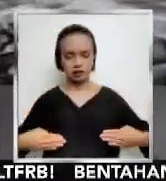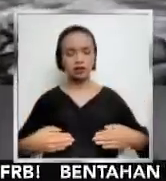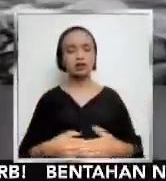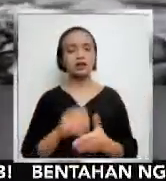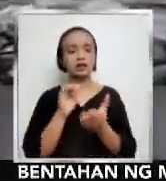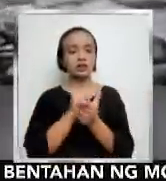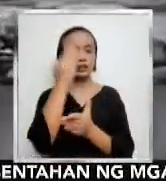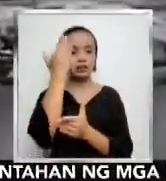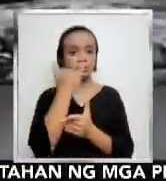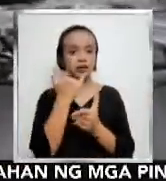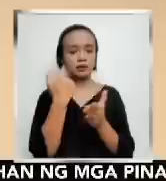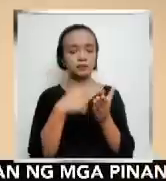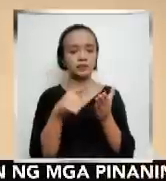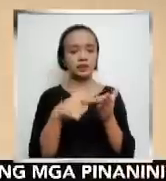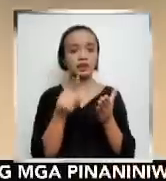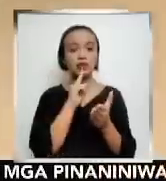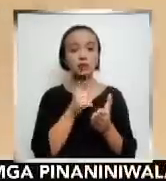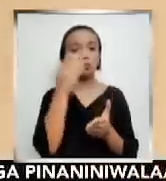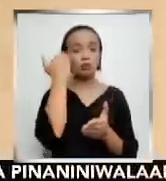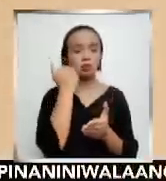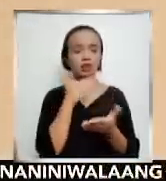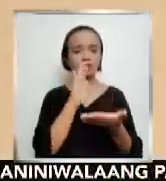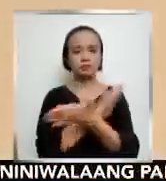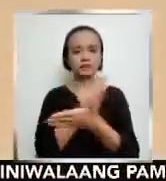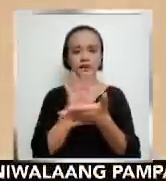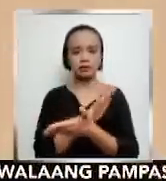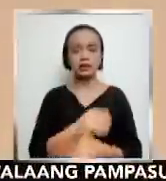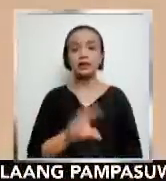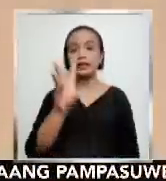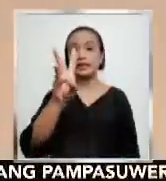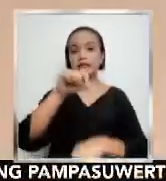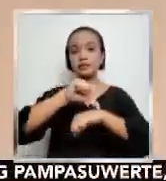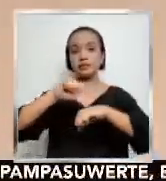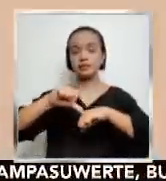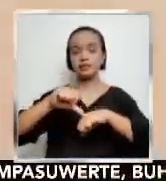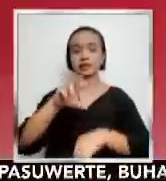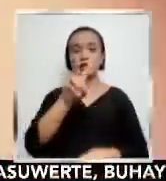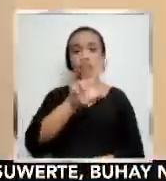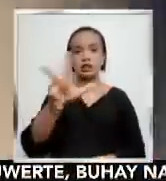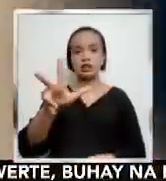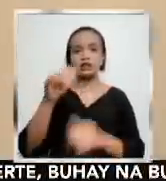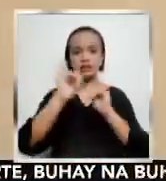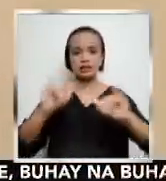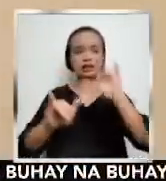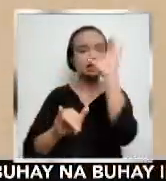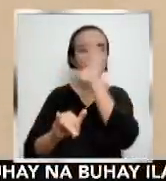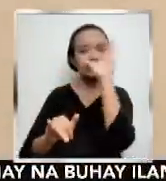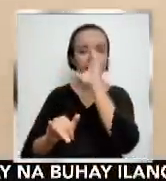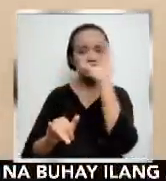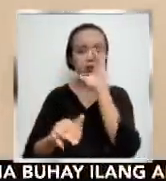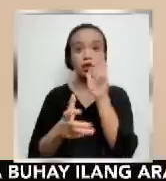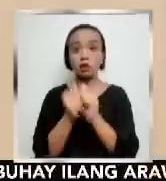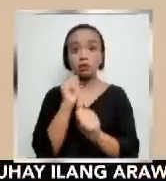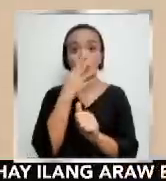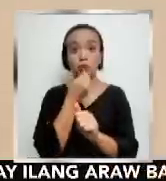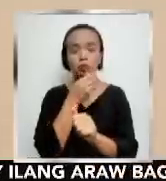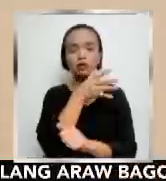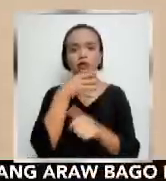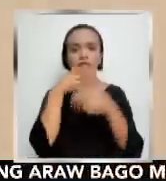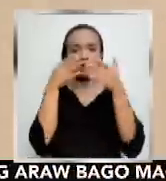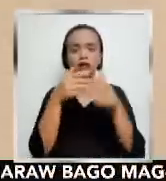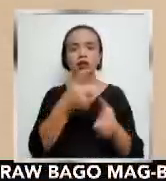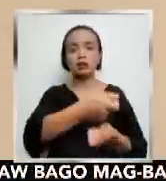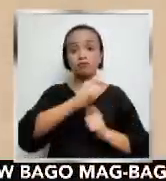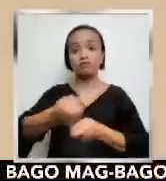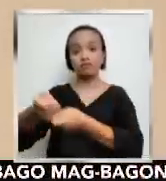validation, is kulang na lang po ng papeles. 6 naman ang sugatan at 23 pang nawawala. Karamihan daw ay mga mangingisda. Patuloy po ang